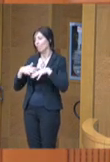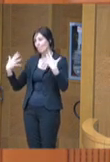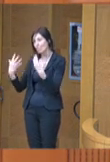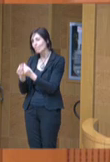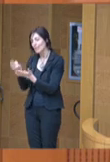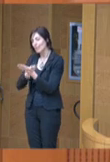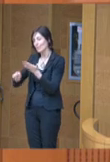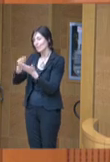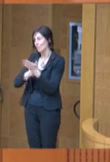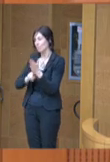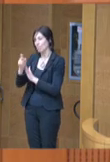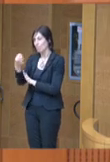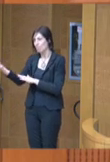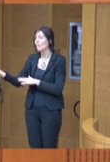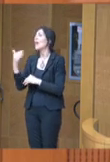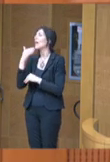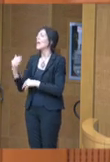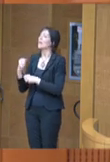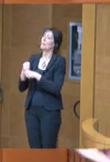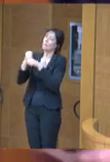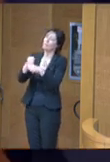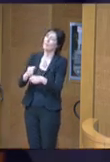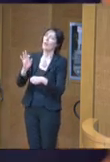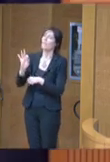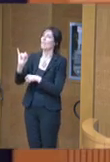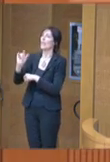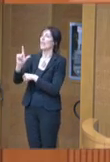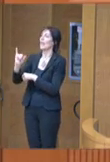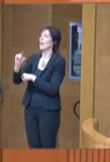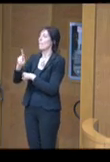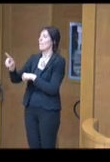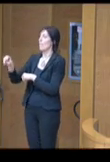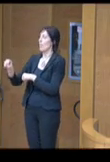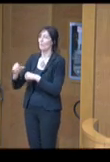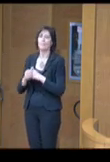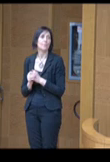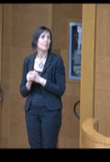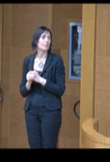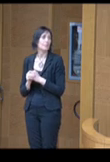dell'intero progetto. Grazie, passo la parola a Filippo.